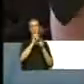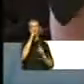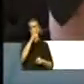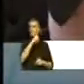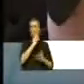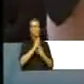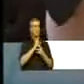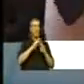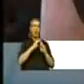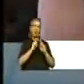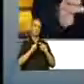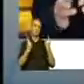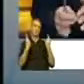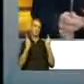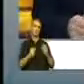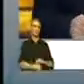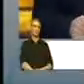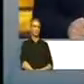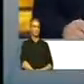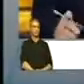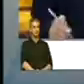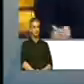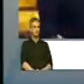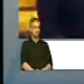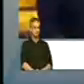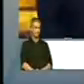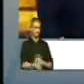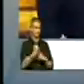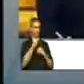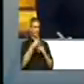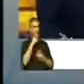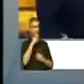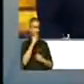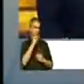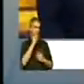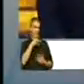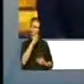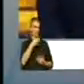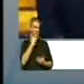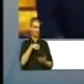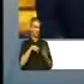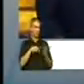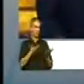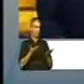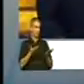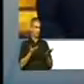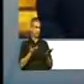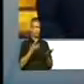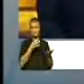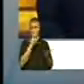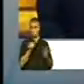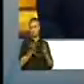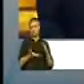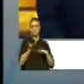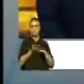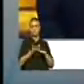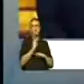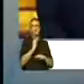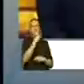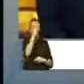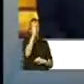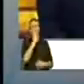עולם אחר לגמרי. טוב, בוא ככה לסיום נדבר על ישראל, אפרופו טראמפ. שאלה שעולה כאן כל הזמן, לאיזה מין